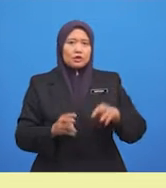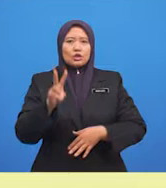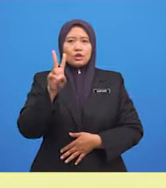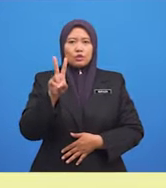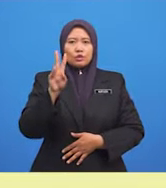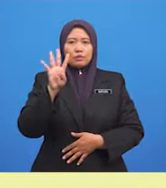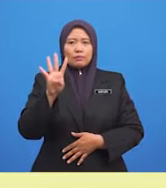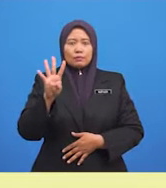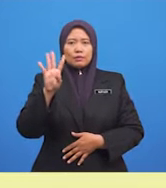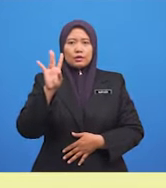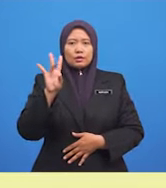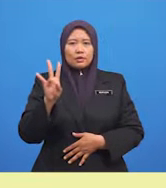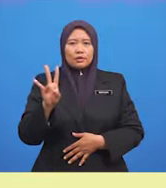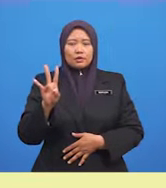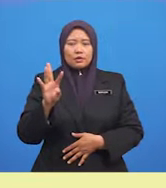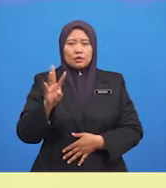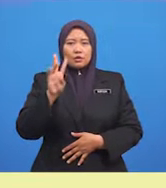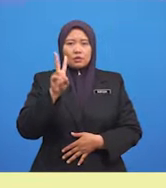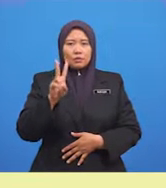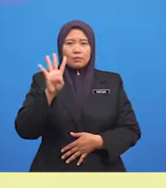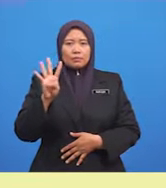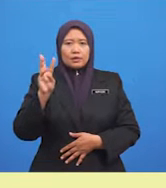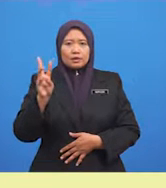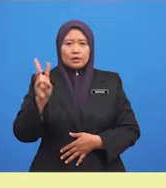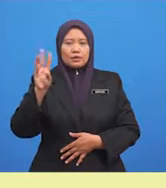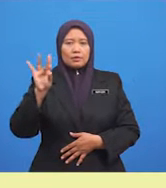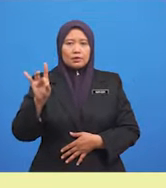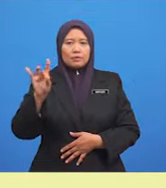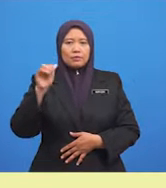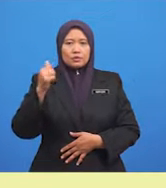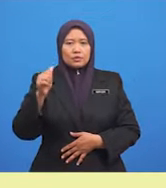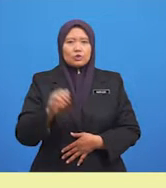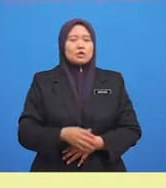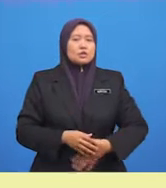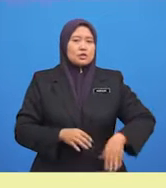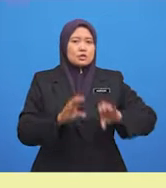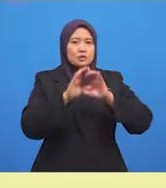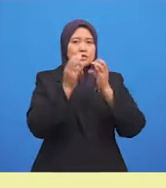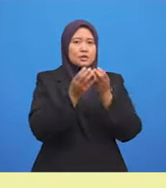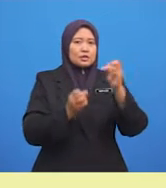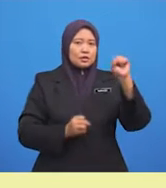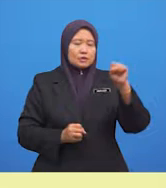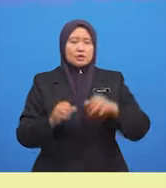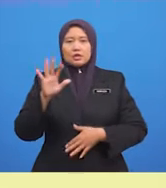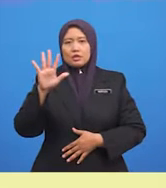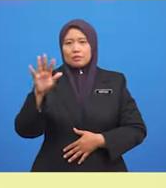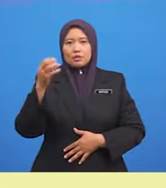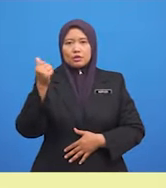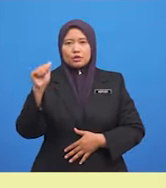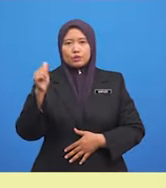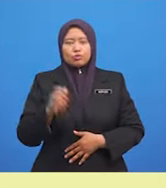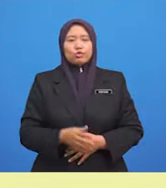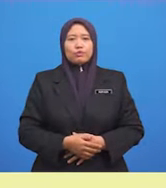ialah 2, 4, 6, 8 dan 10. Dan set S ialah 5 dan